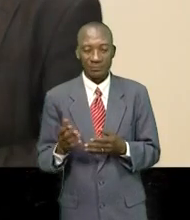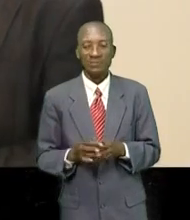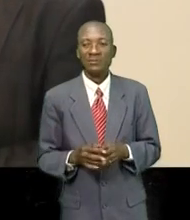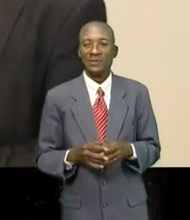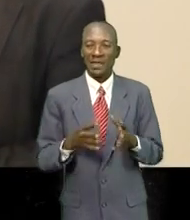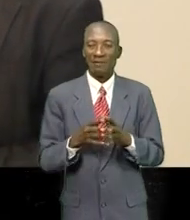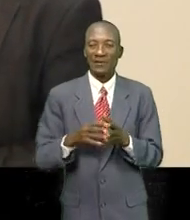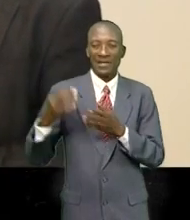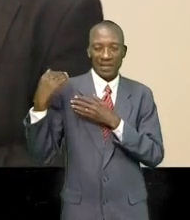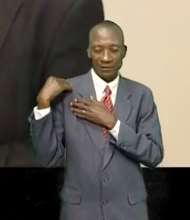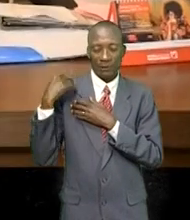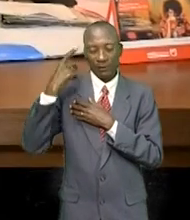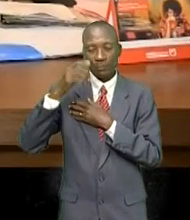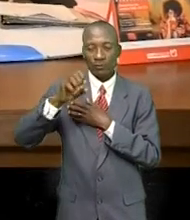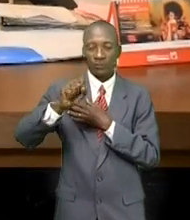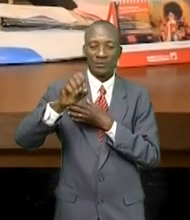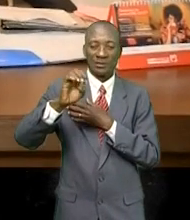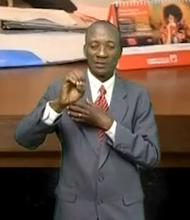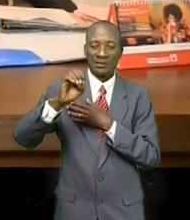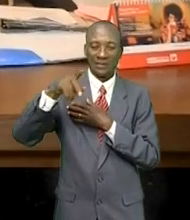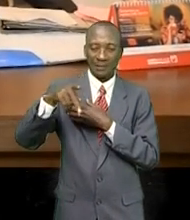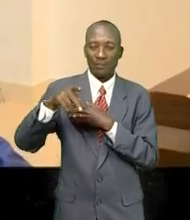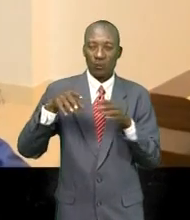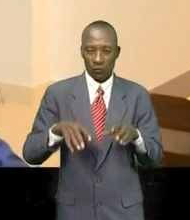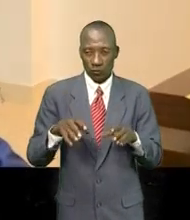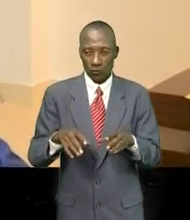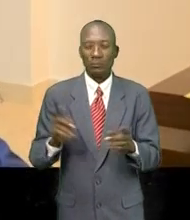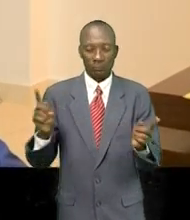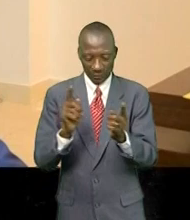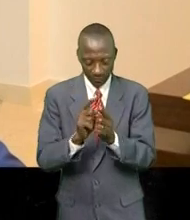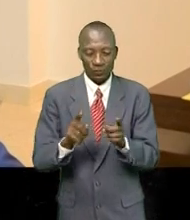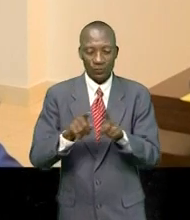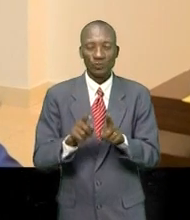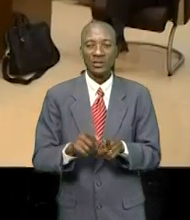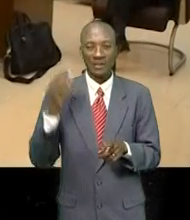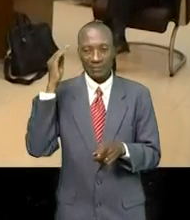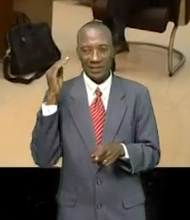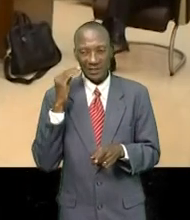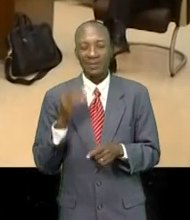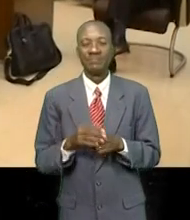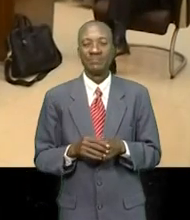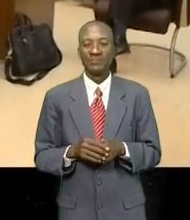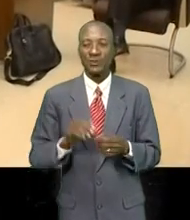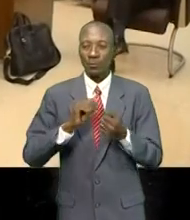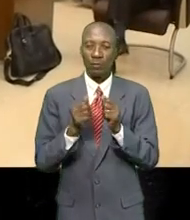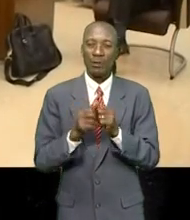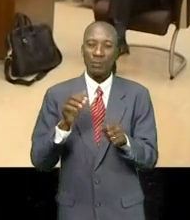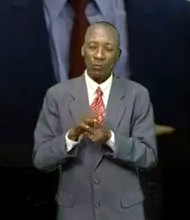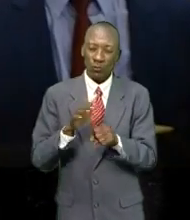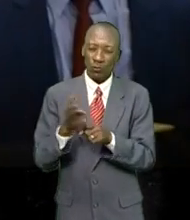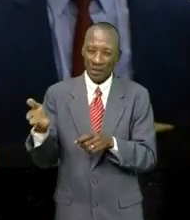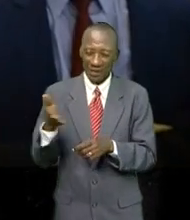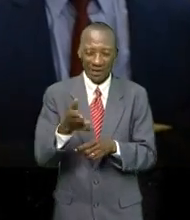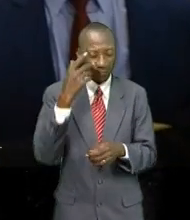Congo, ils ont exploré l'horizon 2025 et les principaux défis à relever en matière des hydrocarbures.